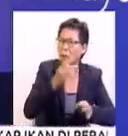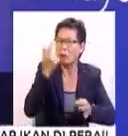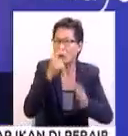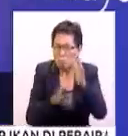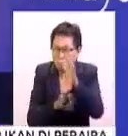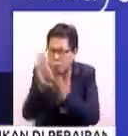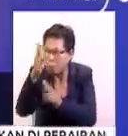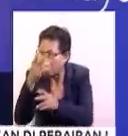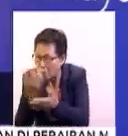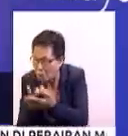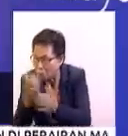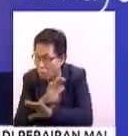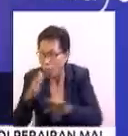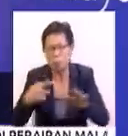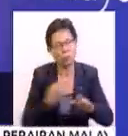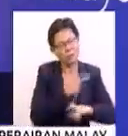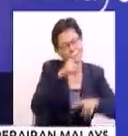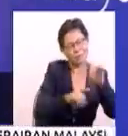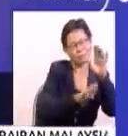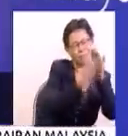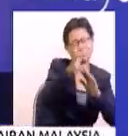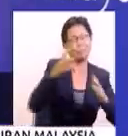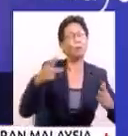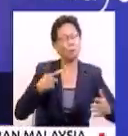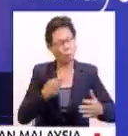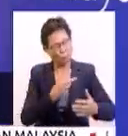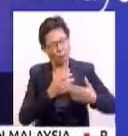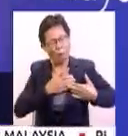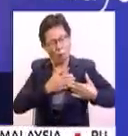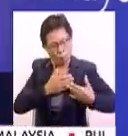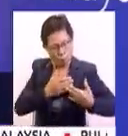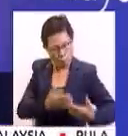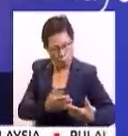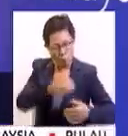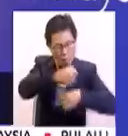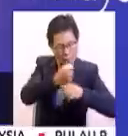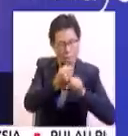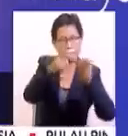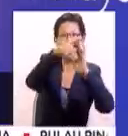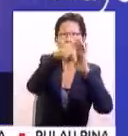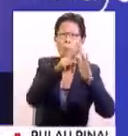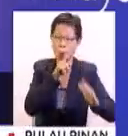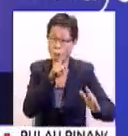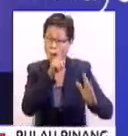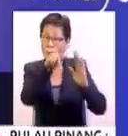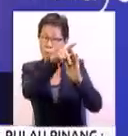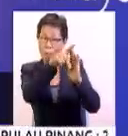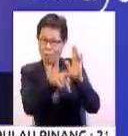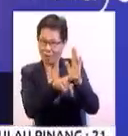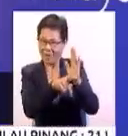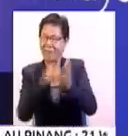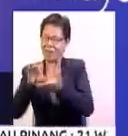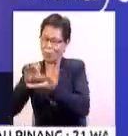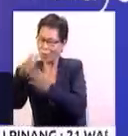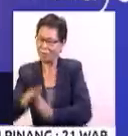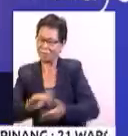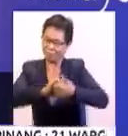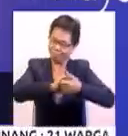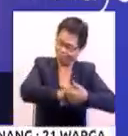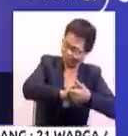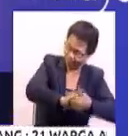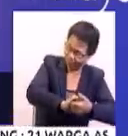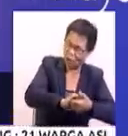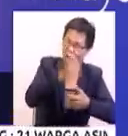economy. Therefore, we are committed in ensuring our policies are investor friendly to